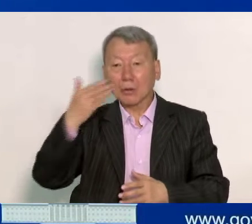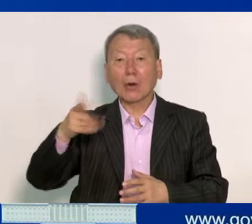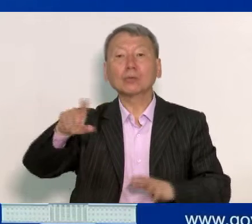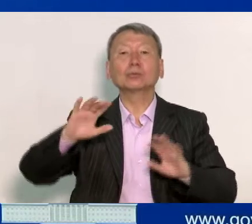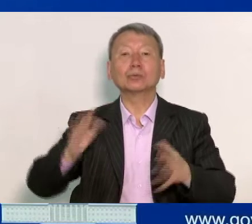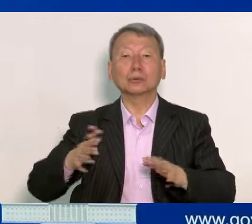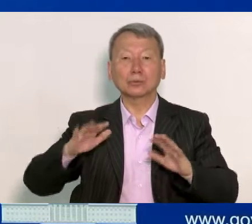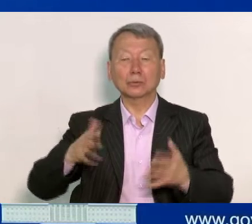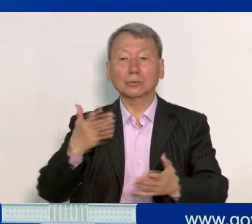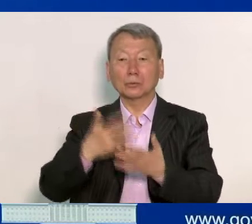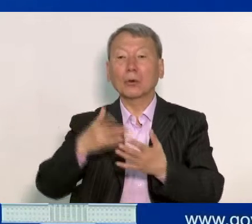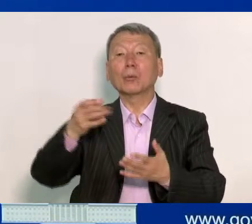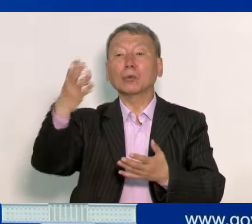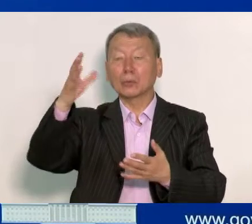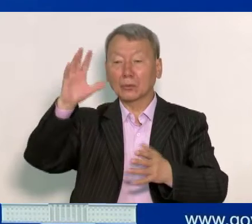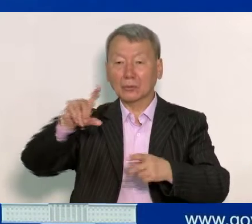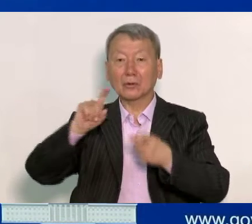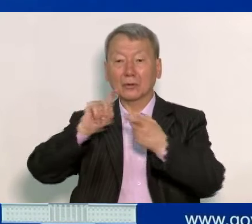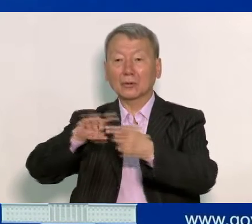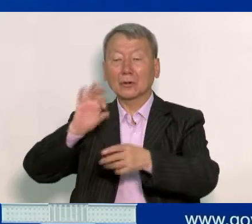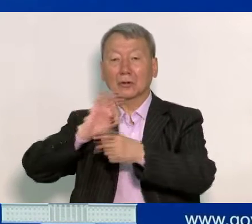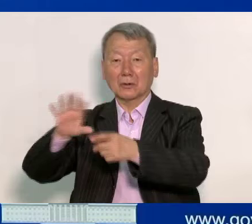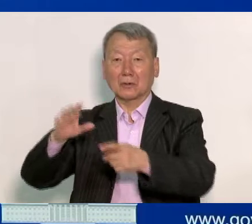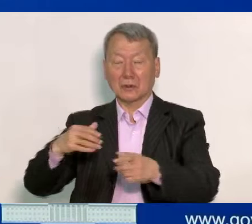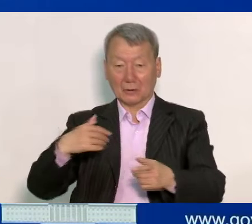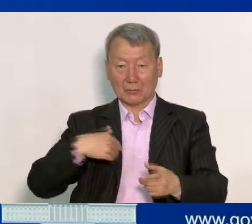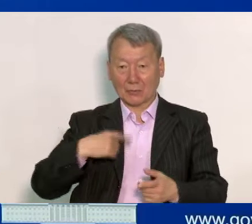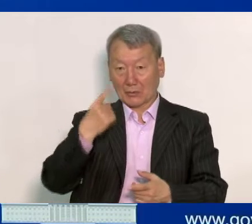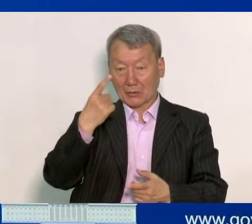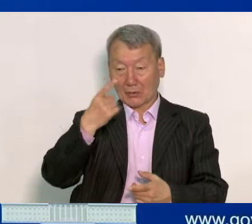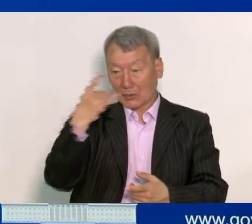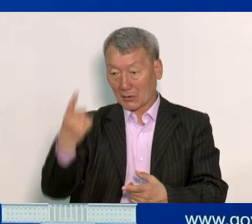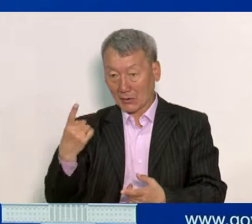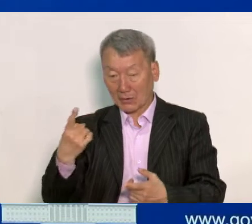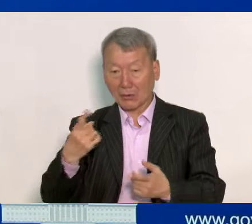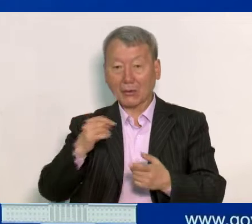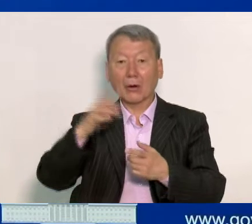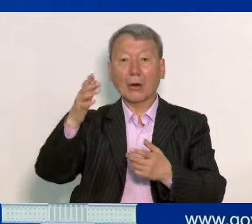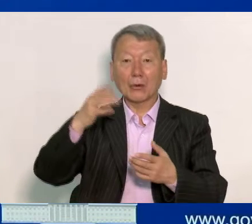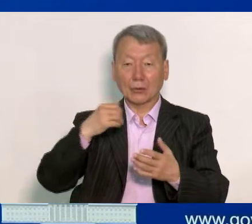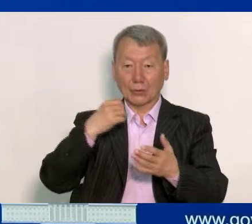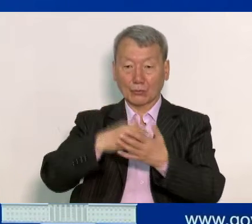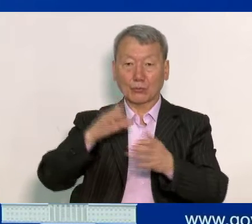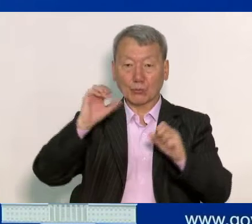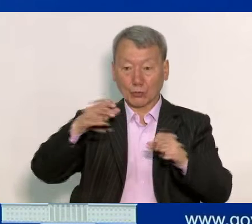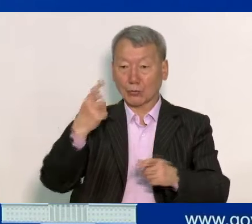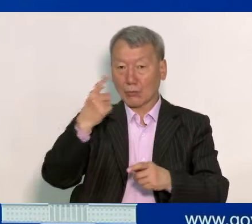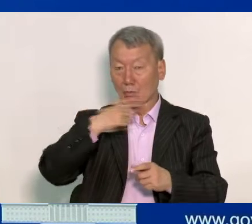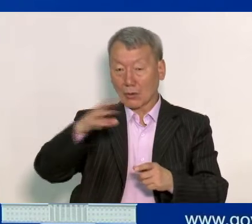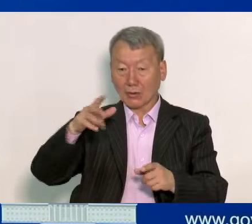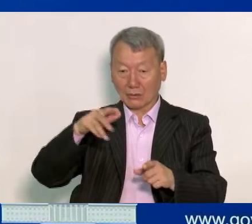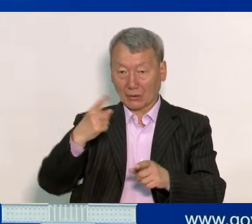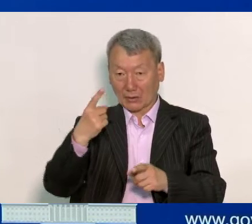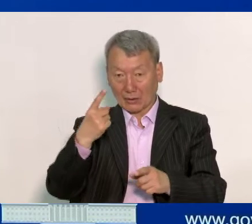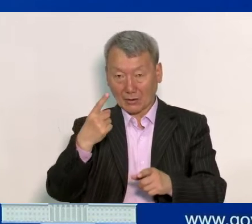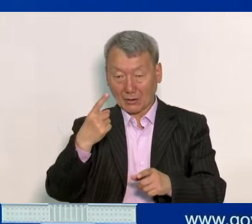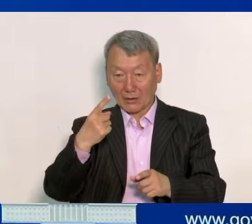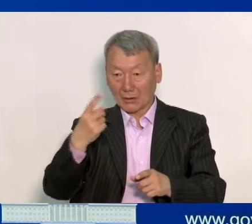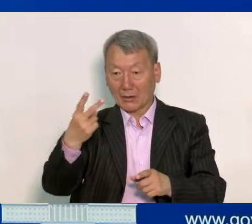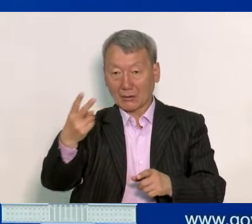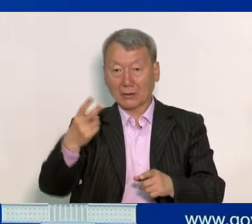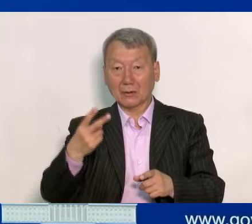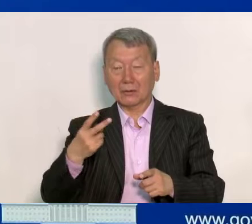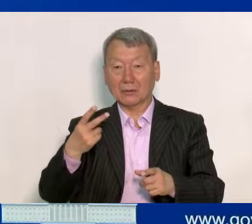эмне болуп атат, бул канча малыңар кырылып кетти деп. Анан эми ушул бир жерде бир башта, бир жерде миллионго жакын жылкы болсо ошонун ичинен эми бирден